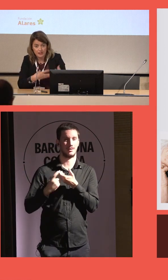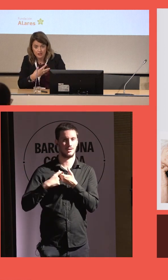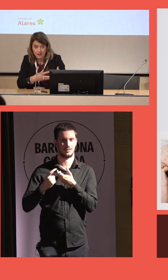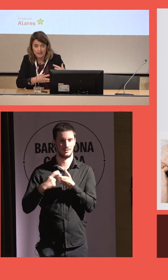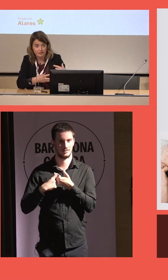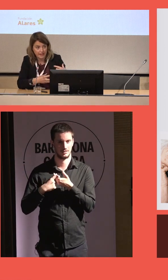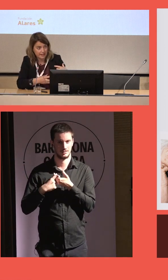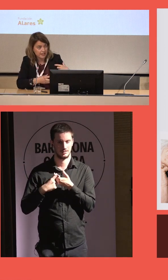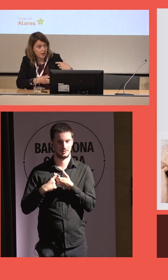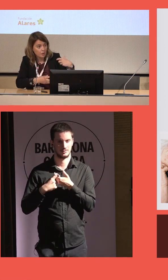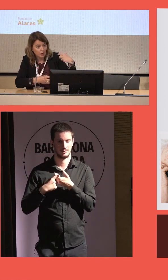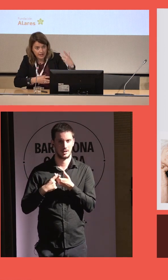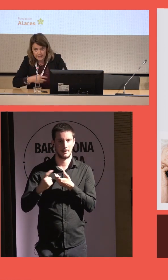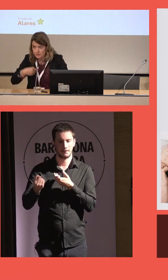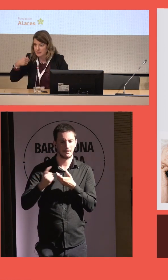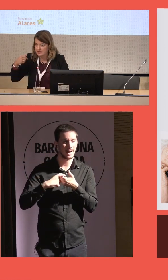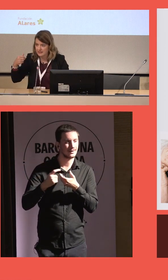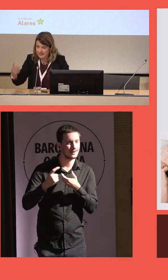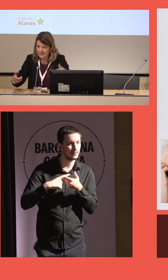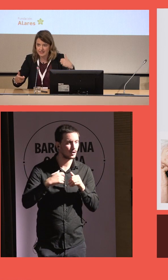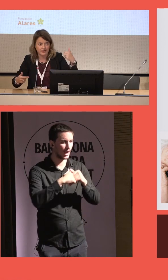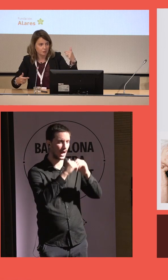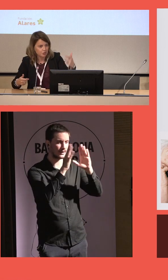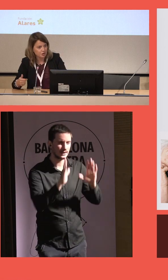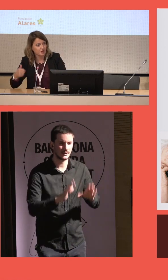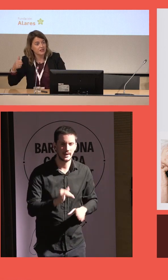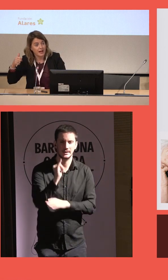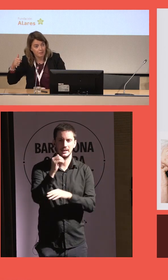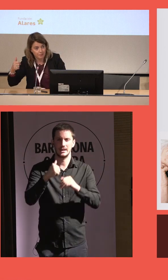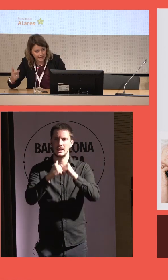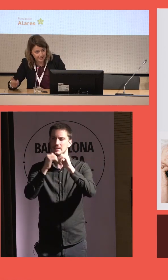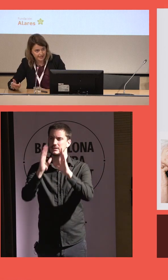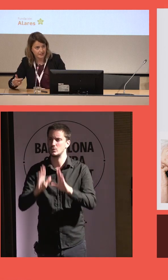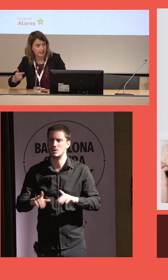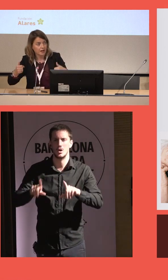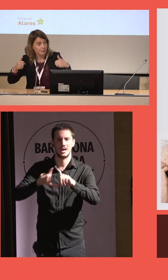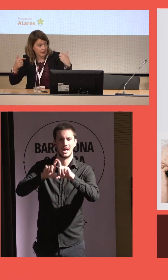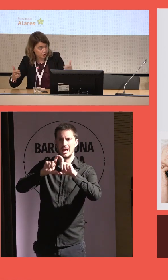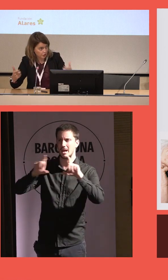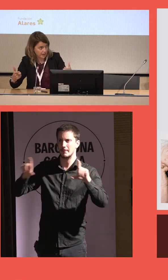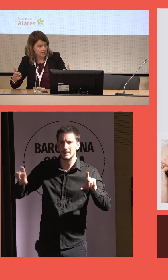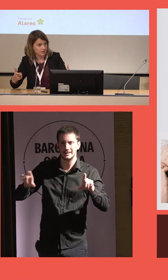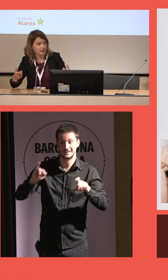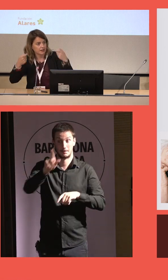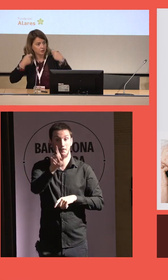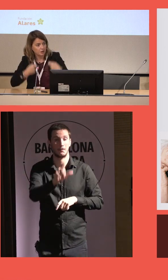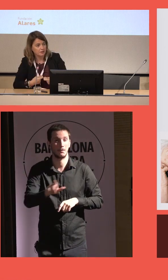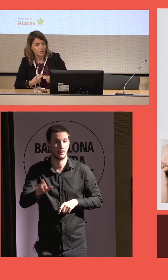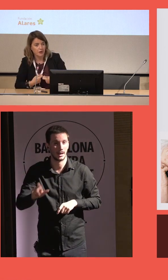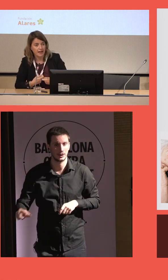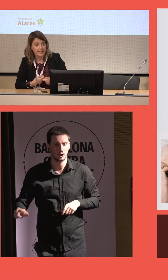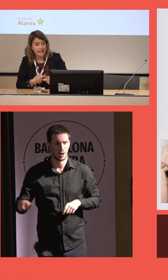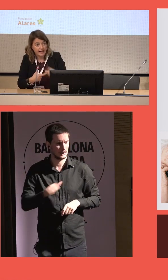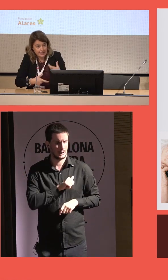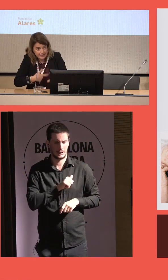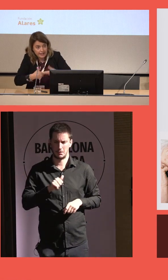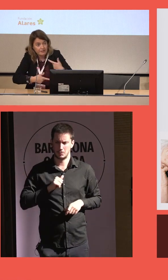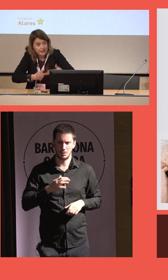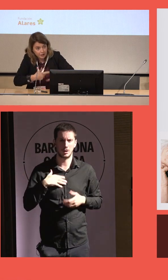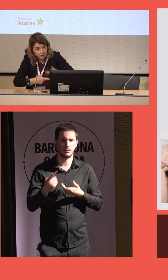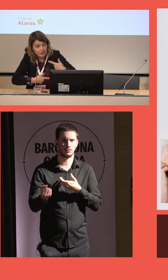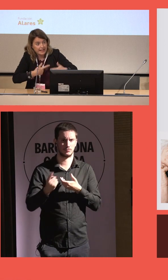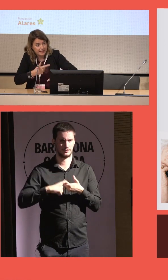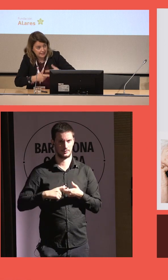participació dels diferents organismes entitats institucions empreses persones a títol individual que